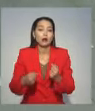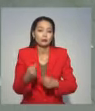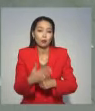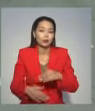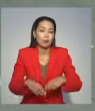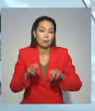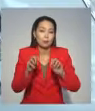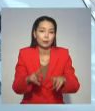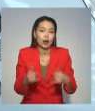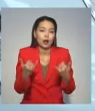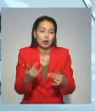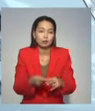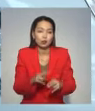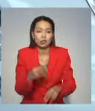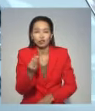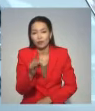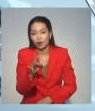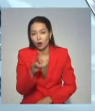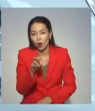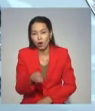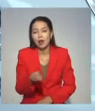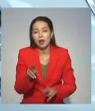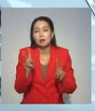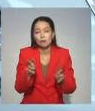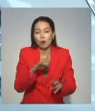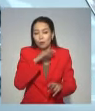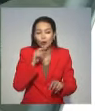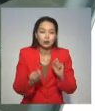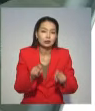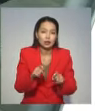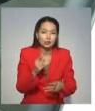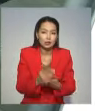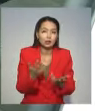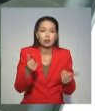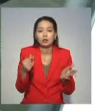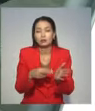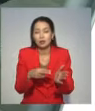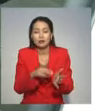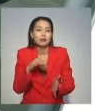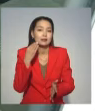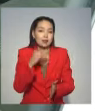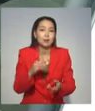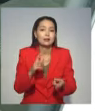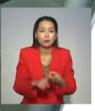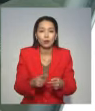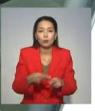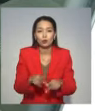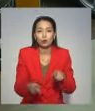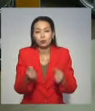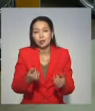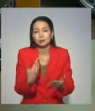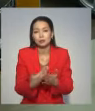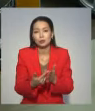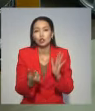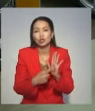мамандарының айтуынша, қазір осы «Шевролет Кобальт» маркасына сұраныс жоғары. Ол әрине бағасы мен сапасына байланысты. Бұл көлік қазір